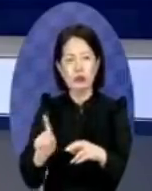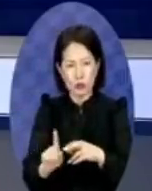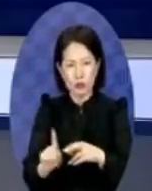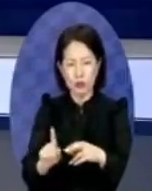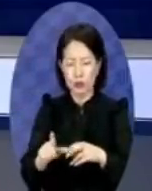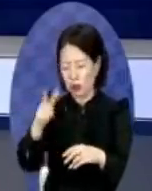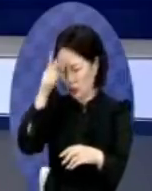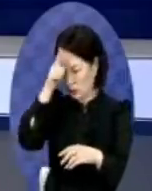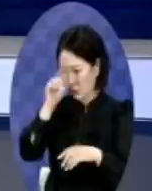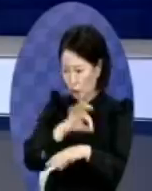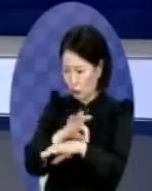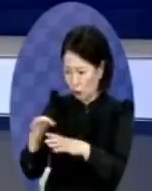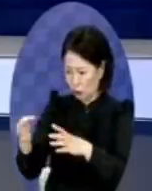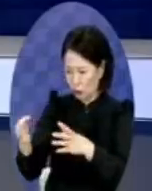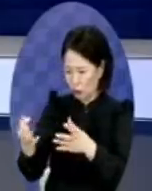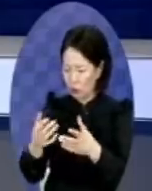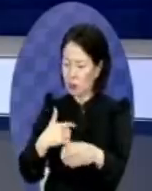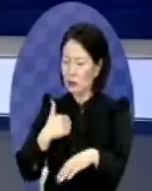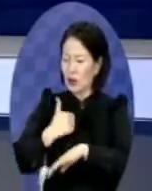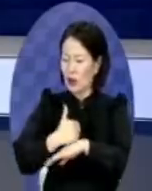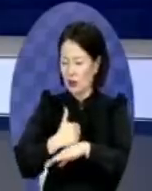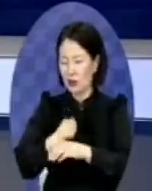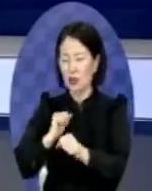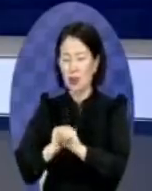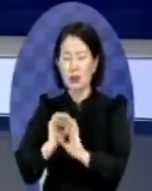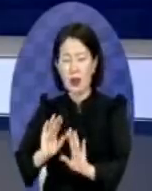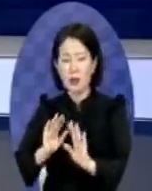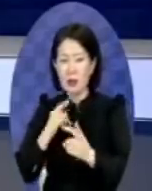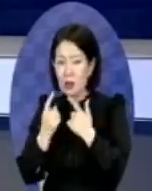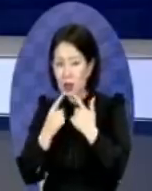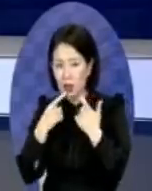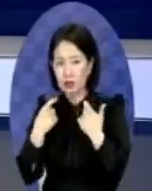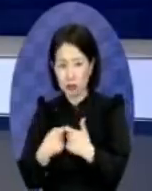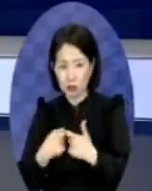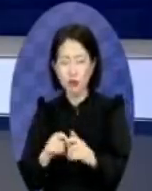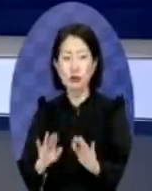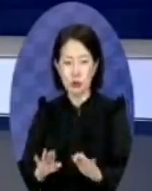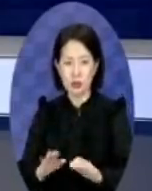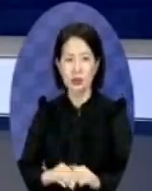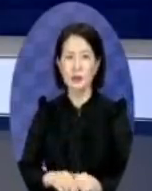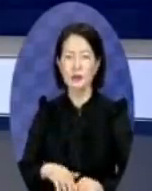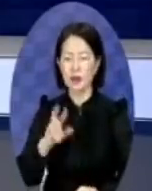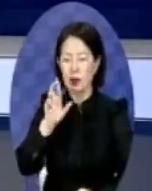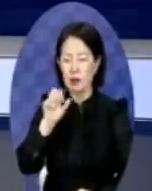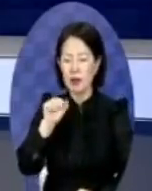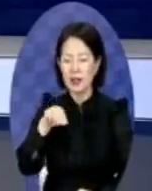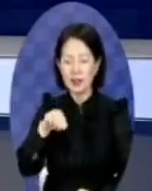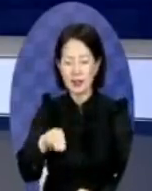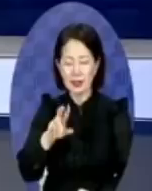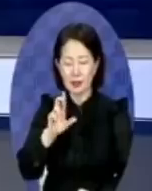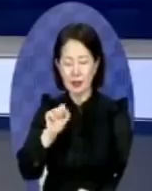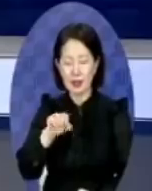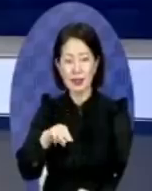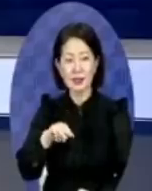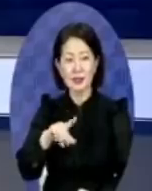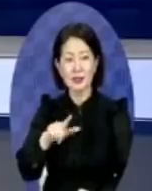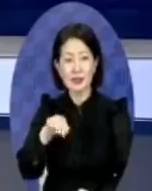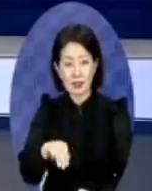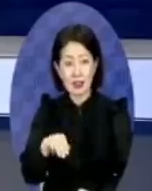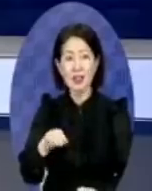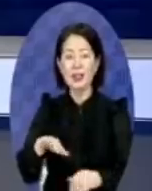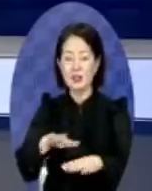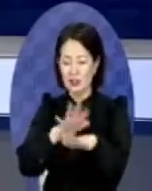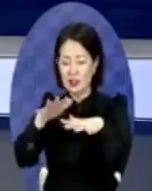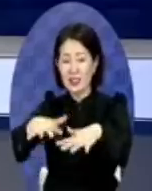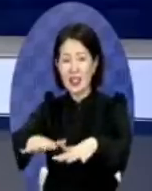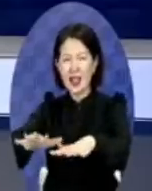одоо уг төслийн хилэлцээрийг тэргүүлэгч байр сууриа хадгалж үлдэхээр болж байна. За Балтийн тэнгисийн доогуур тавьж байгаа